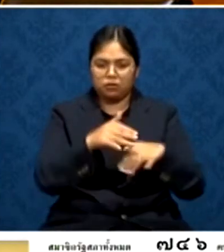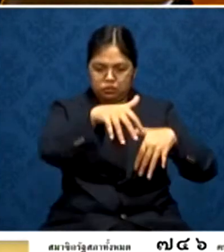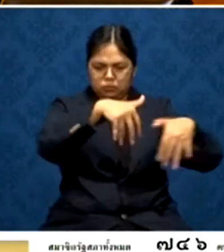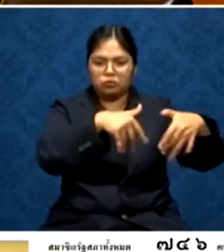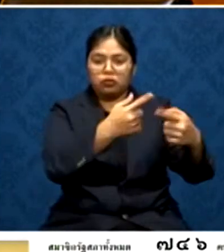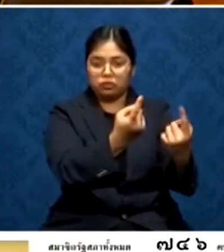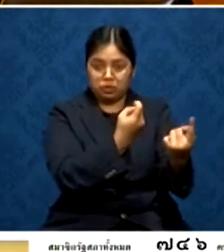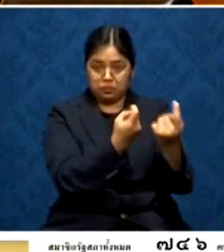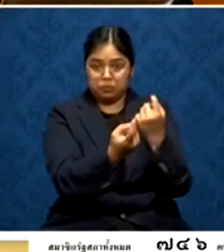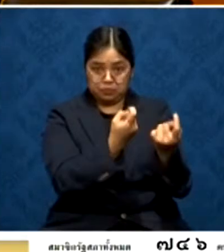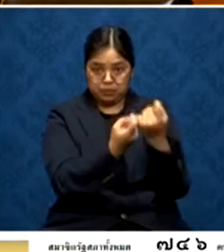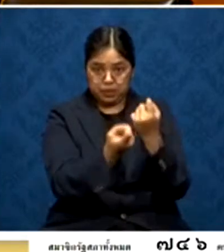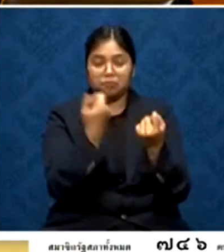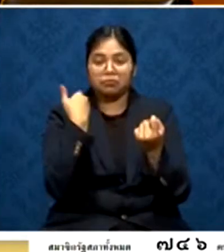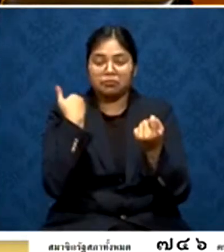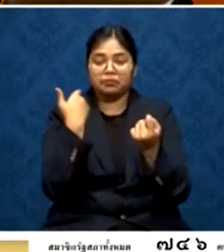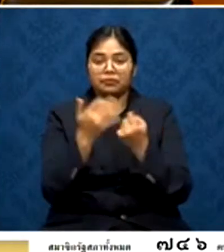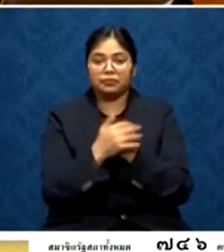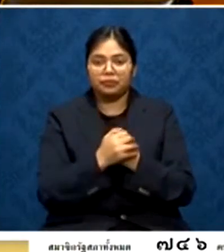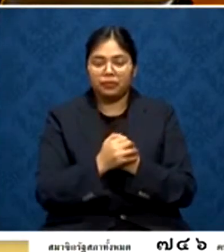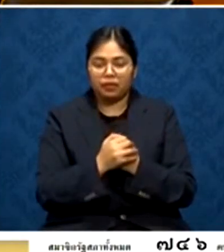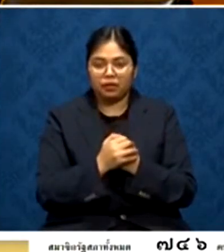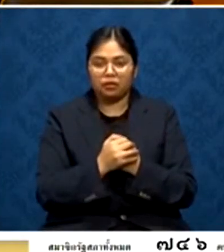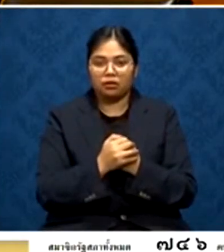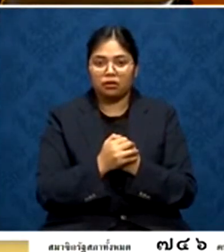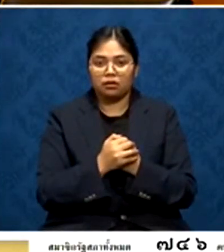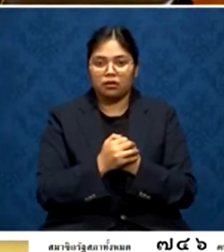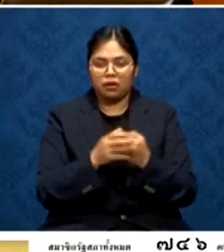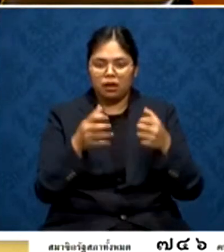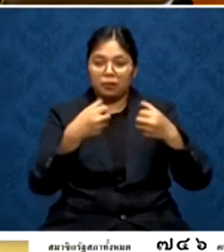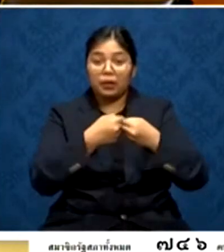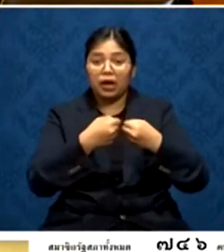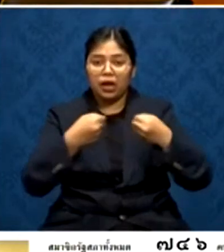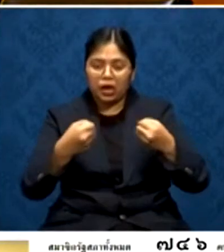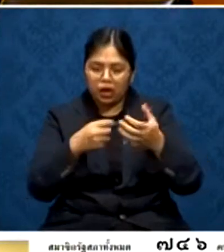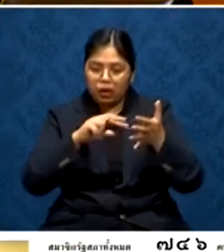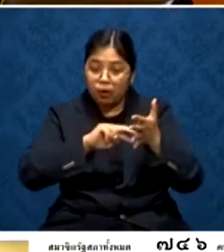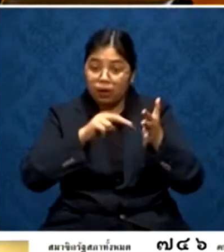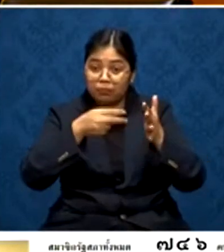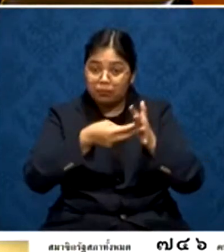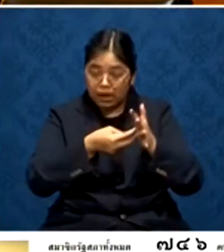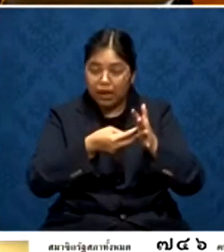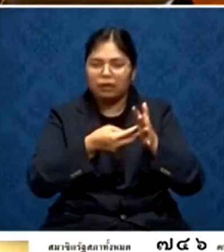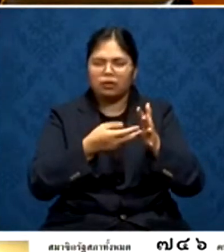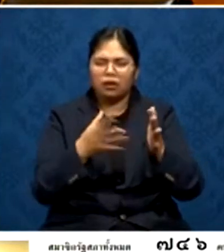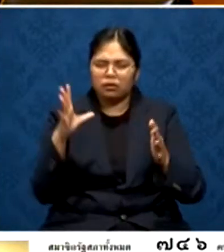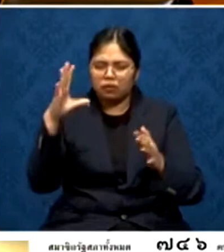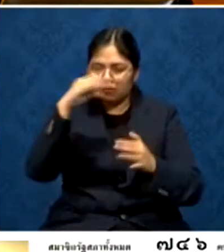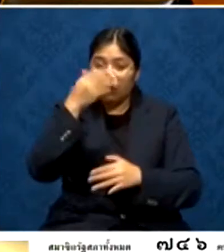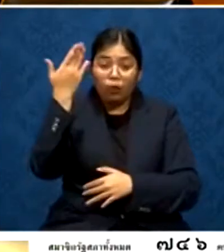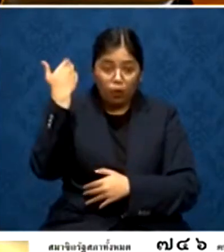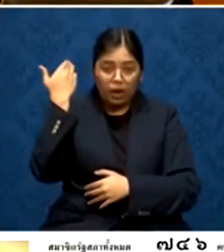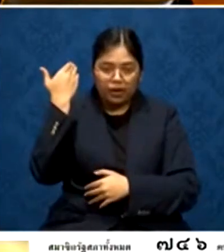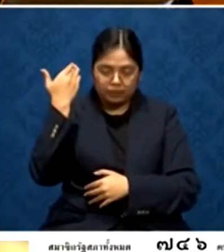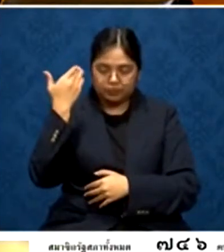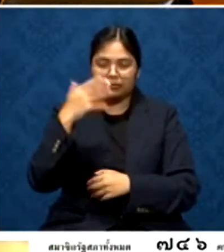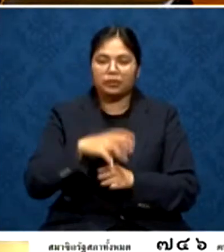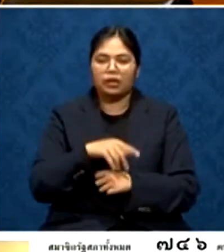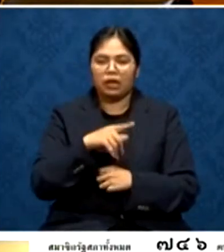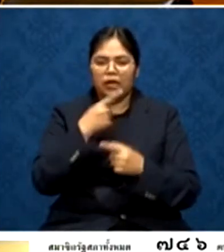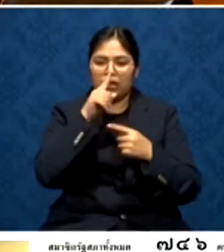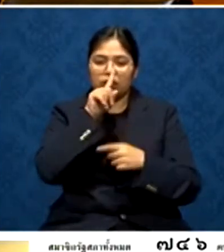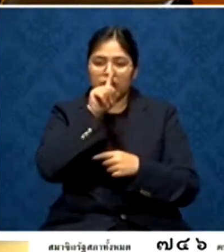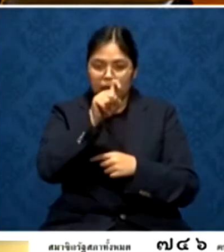ชนจึงขอให้ผมขยายความจากที่ตอบไว้เมื่อคืนในประเด็น